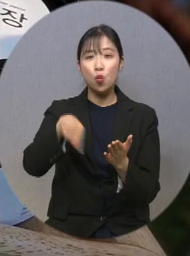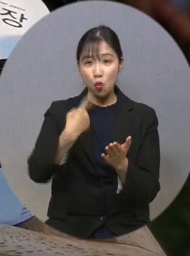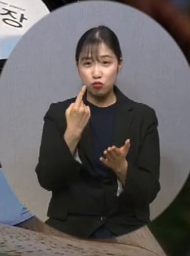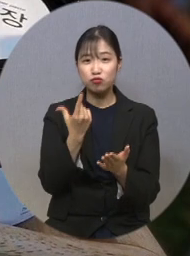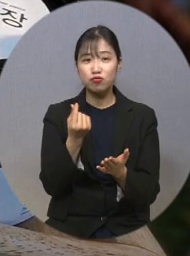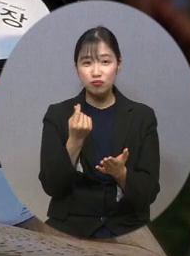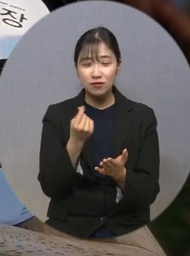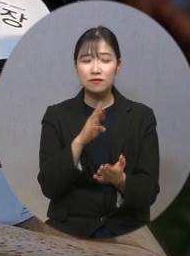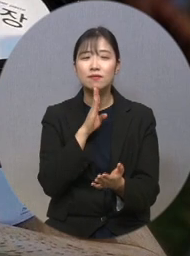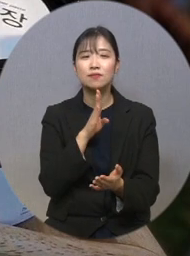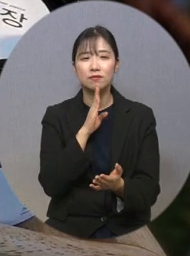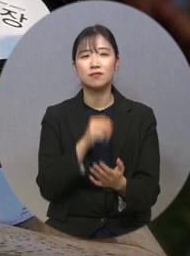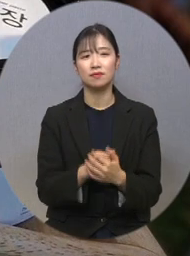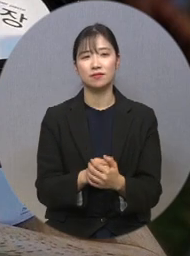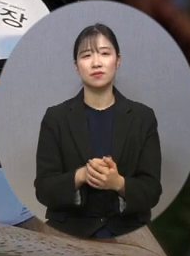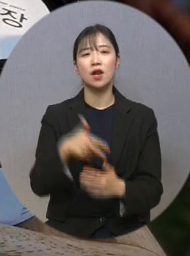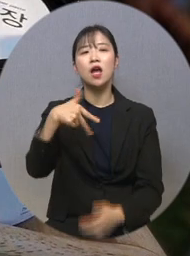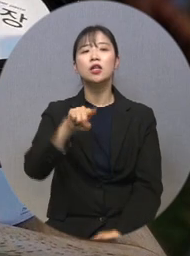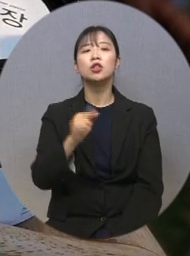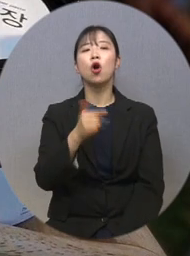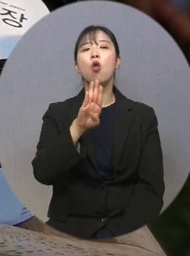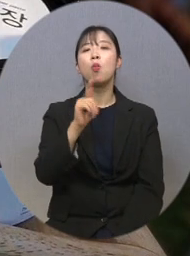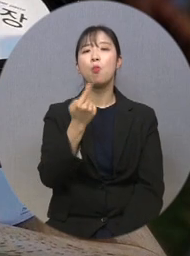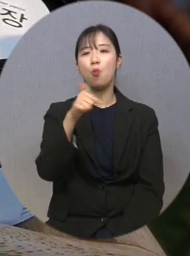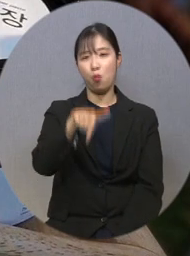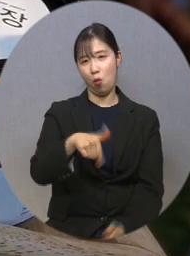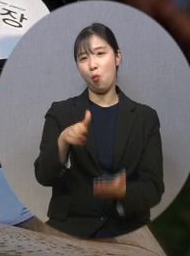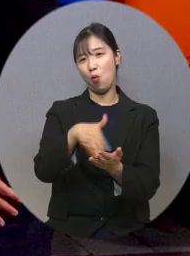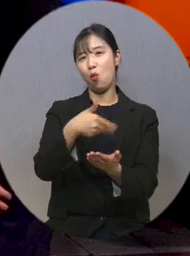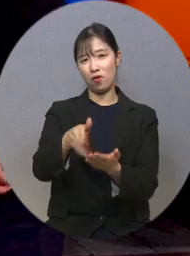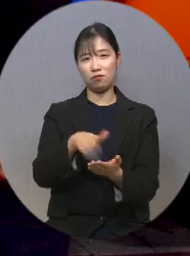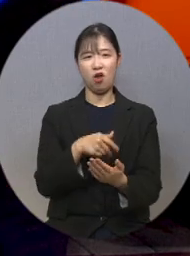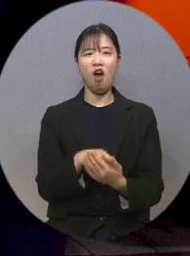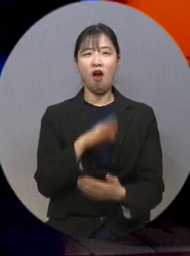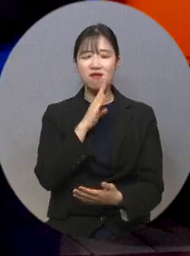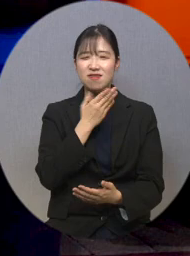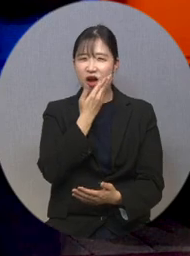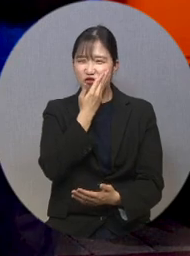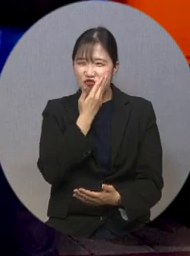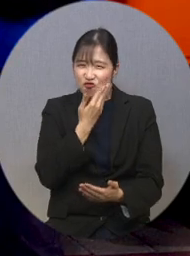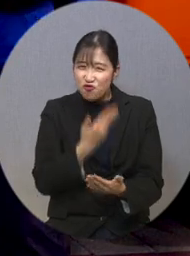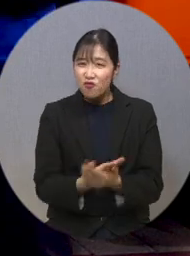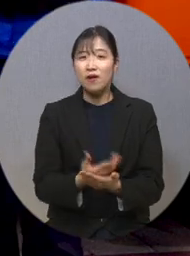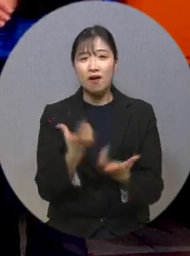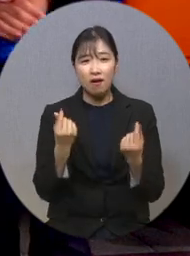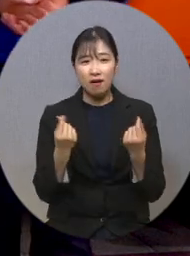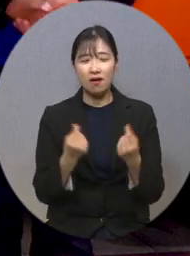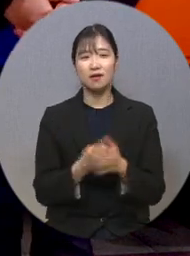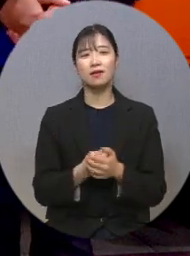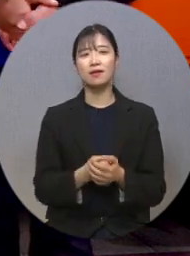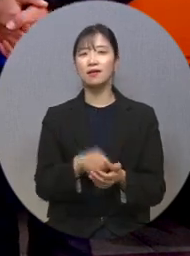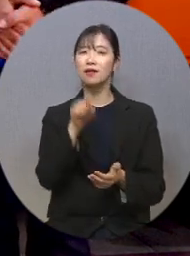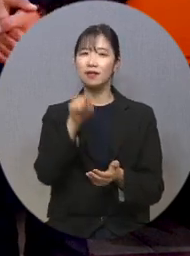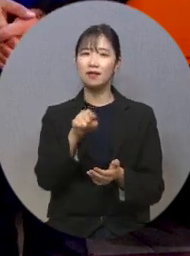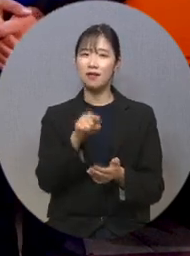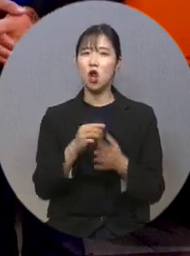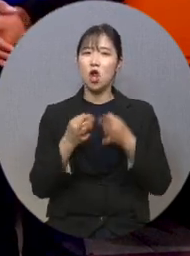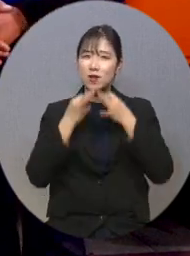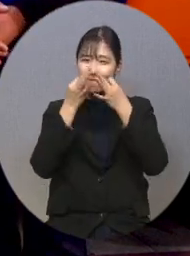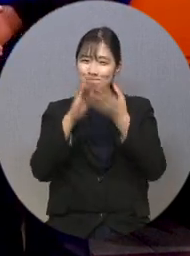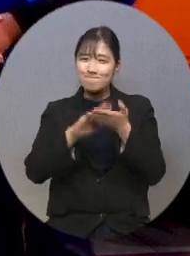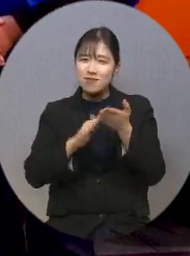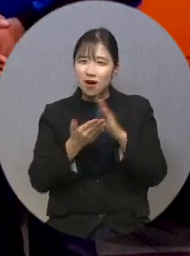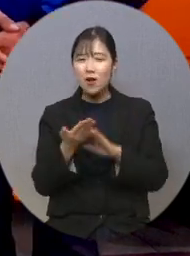볶음 고추장입니다. 전복. 오, 예. 그 귀한 전복. 자, 야. 어떤 정성을